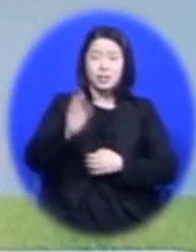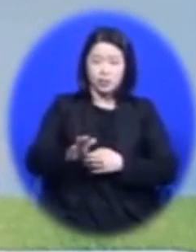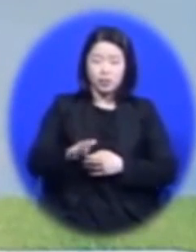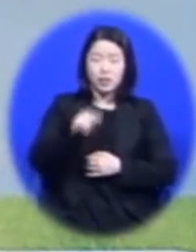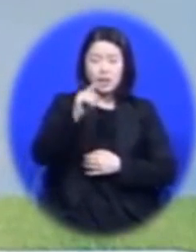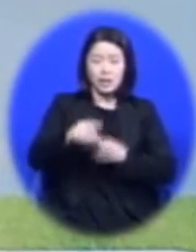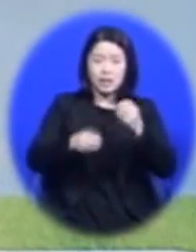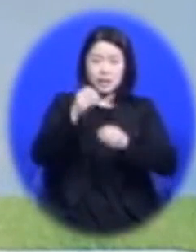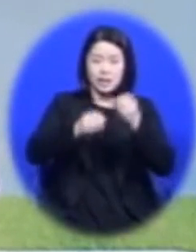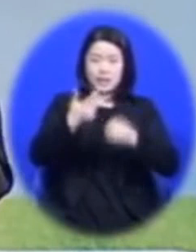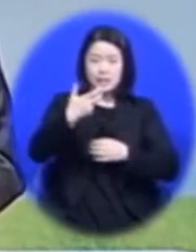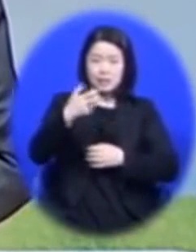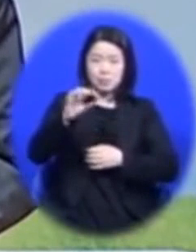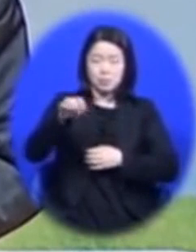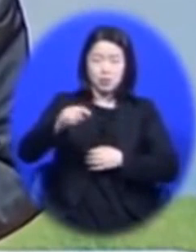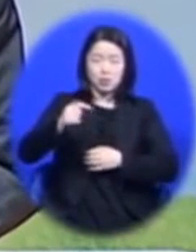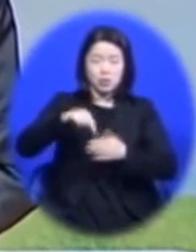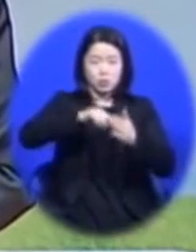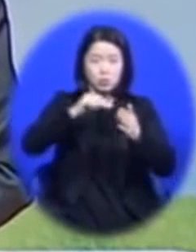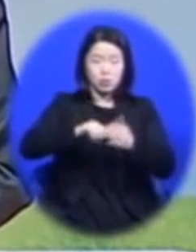속에 다윗의 고백은